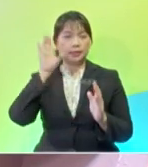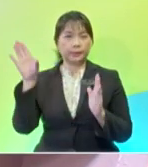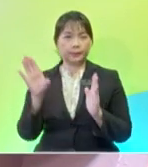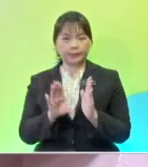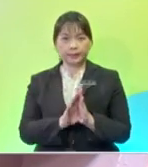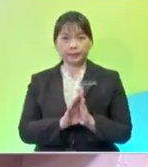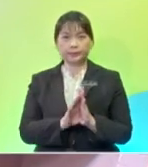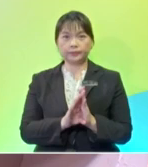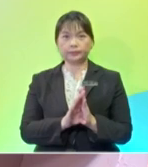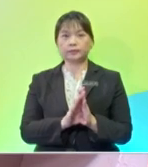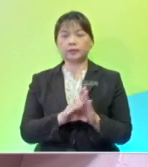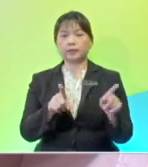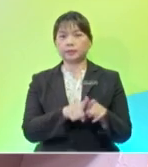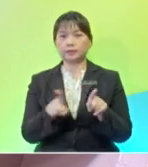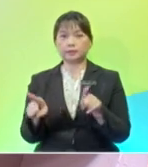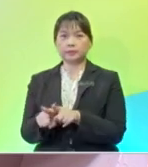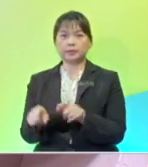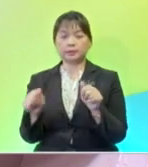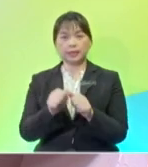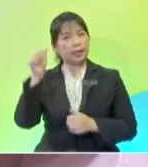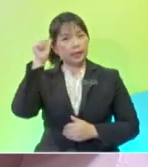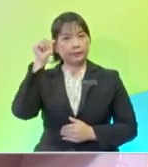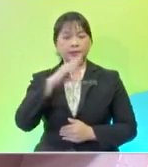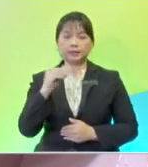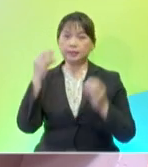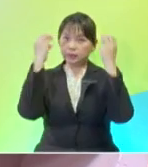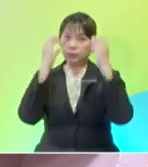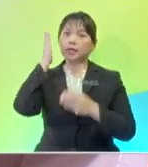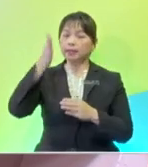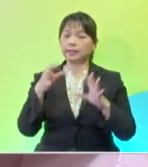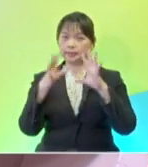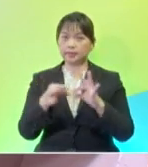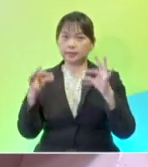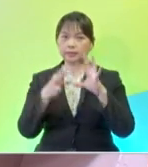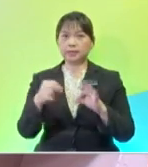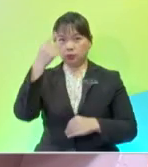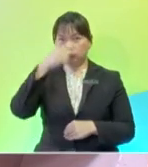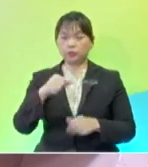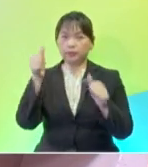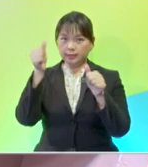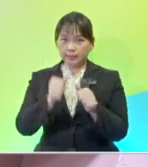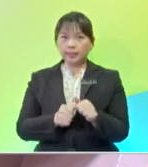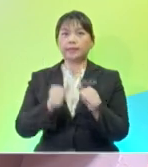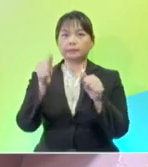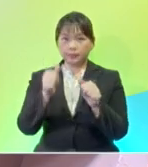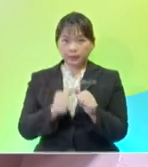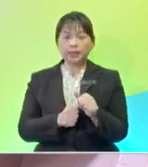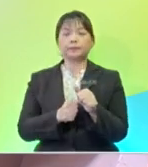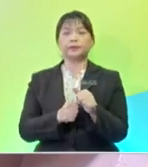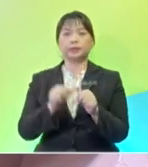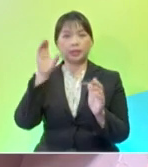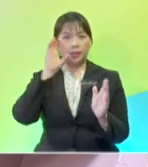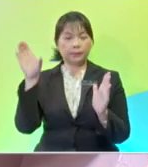ee bersama bayi main ke sini nanti gua akan cerita untuk setiap satu gambar tersebut